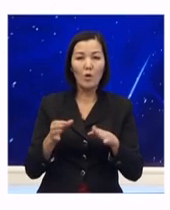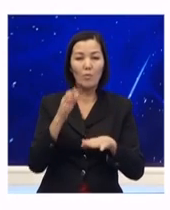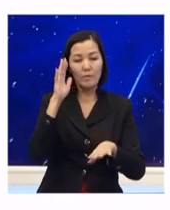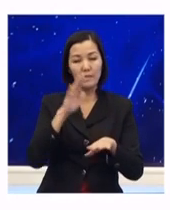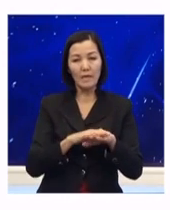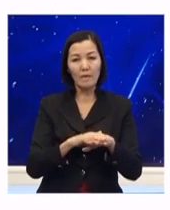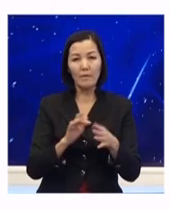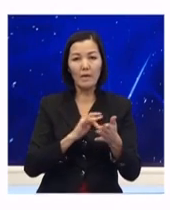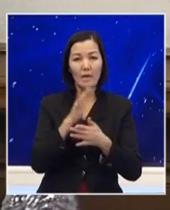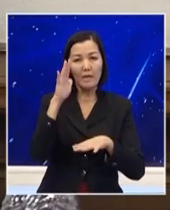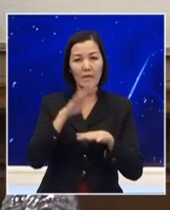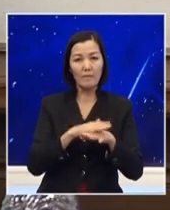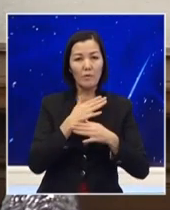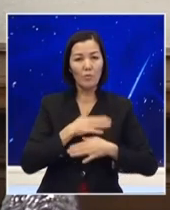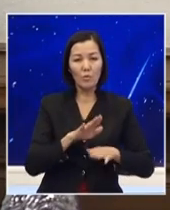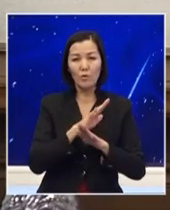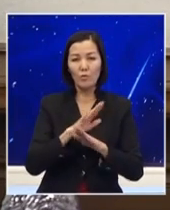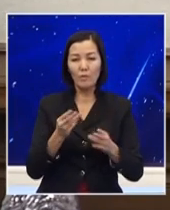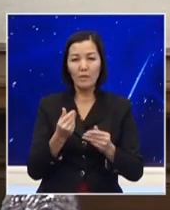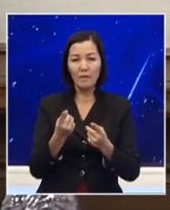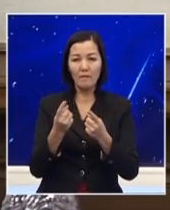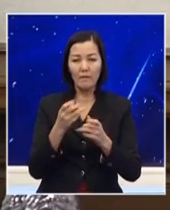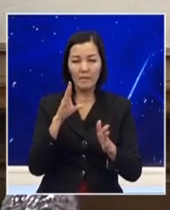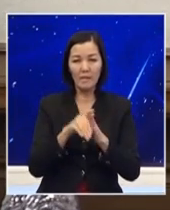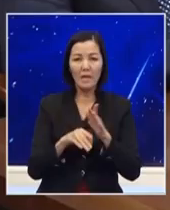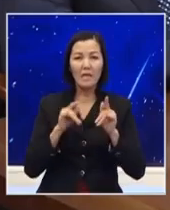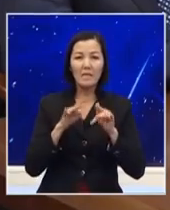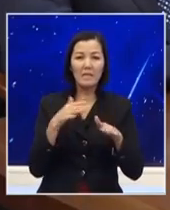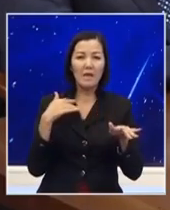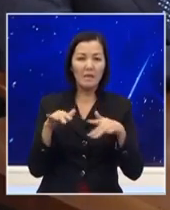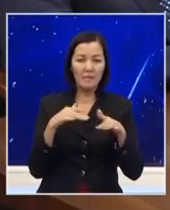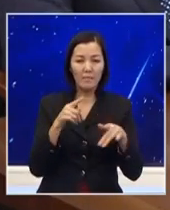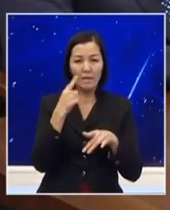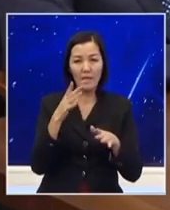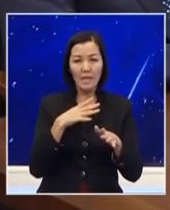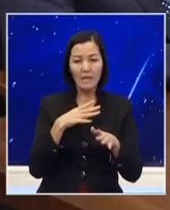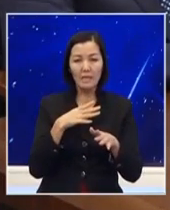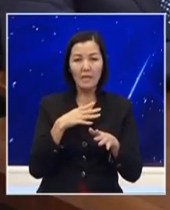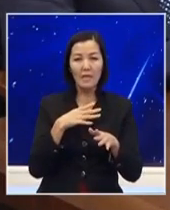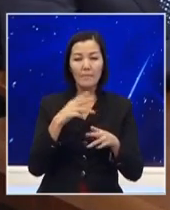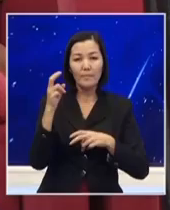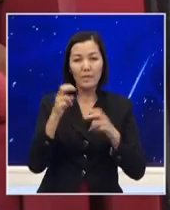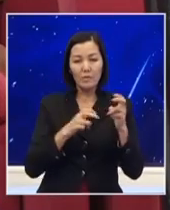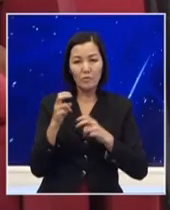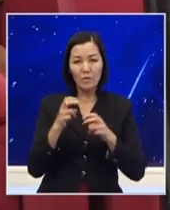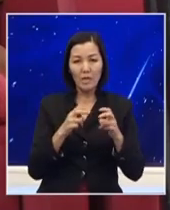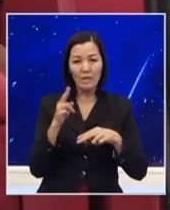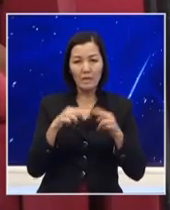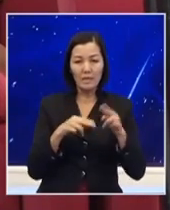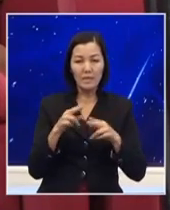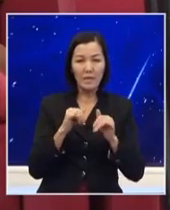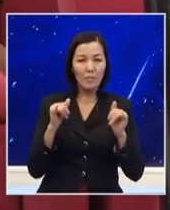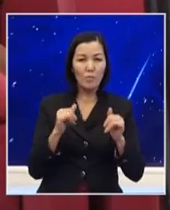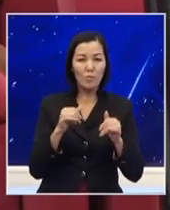әкімі жұмысына көңілі толмады. Инвесторлар тарту ісіне әлсіз екенін айтты. Индустриалды аймақтың жұмысы ілгері емес